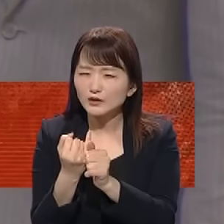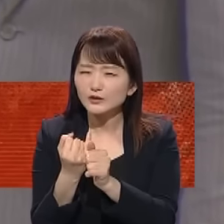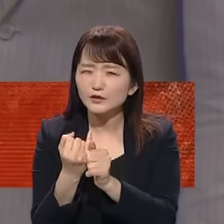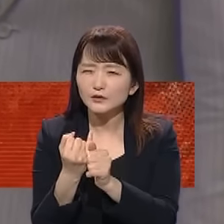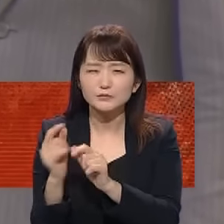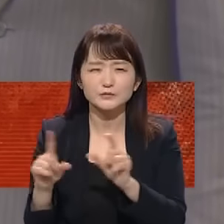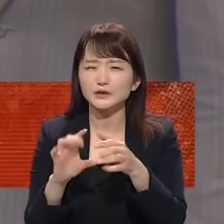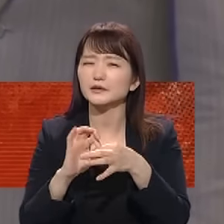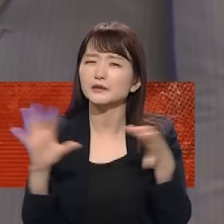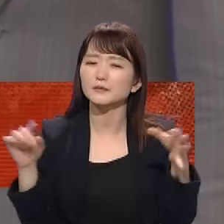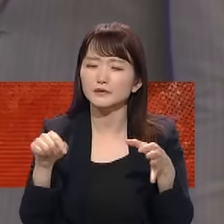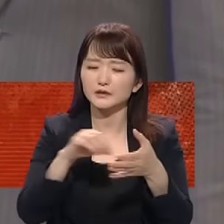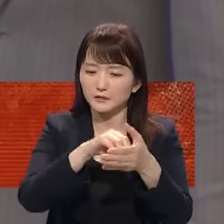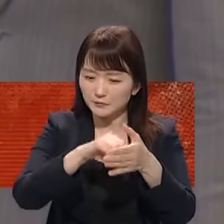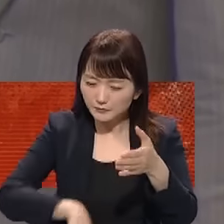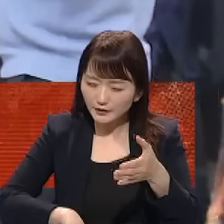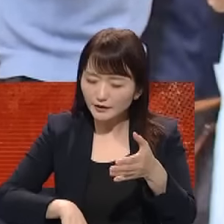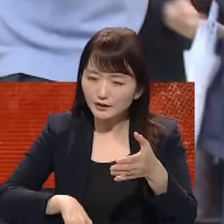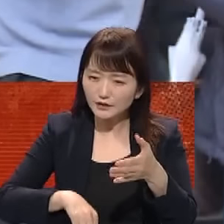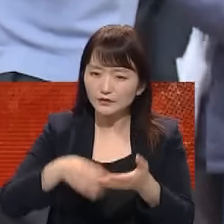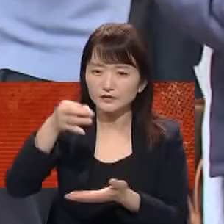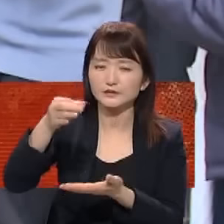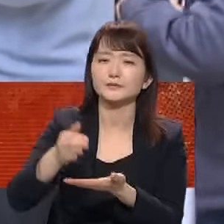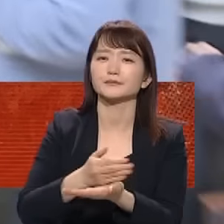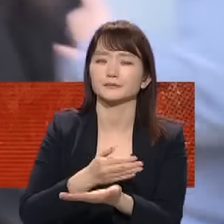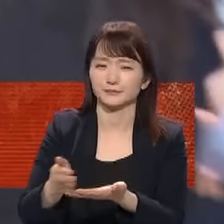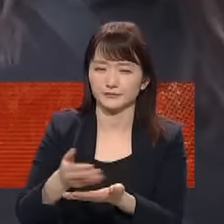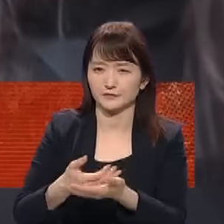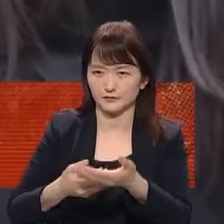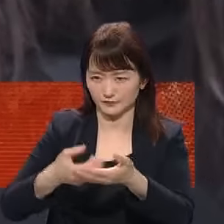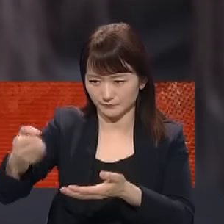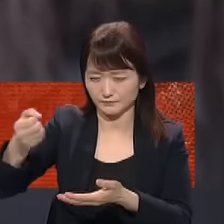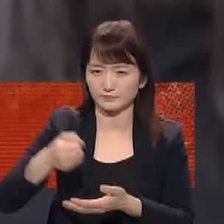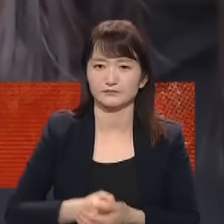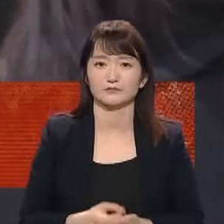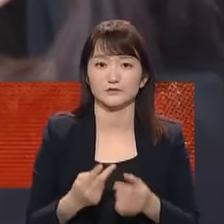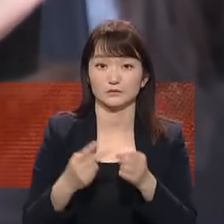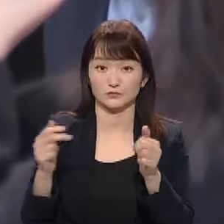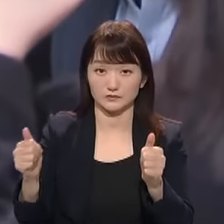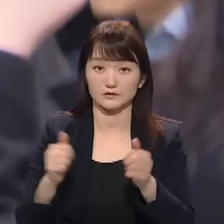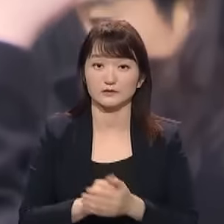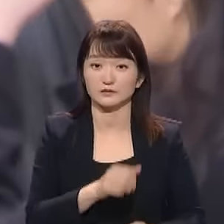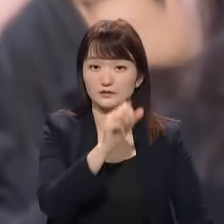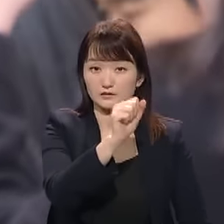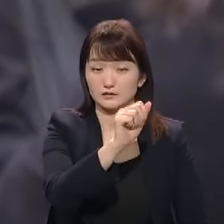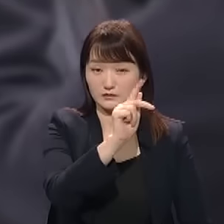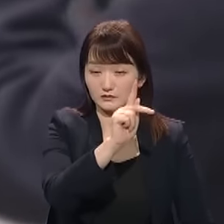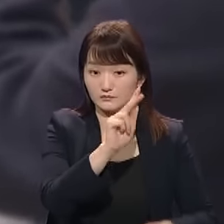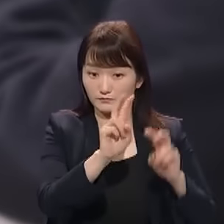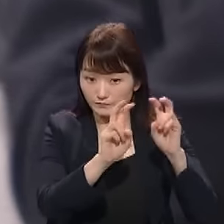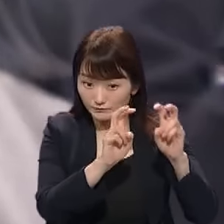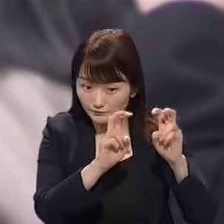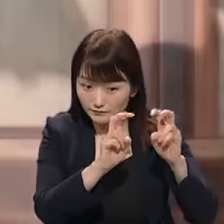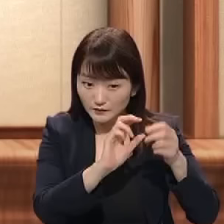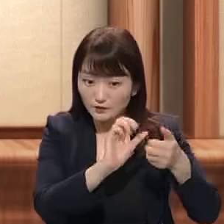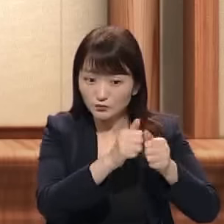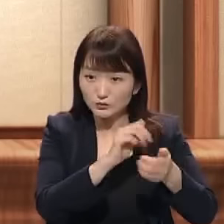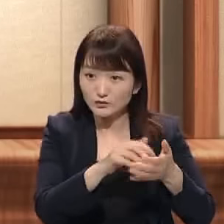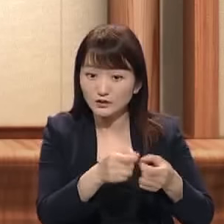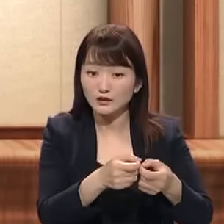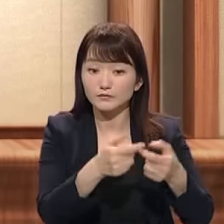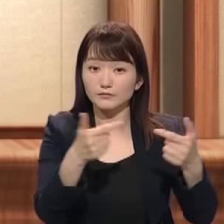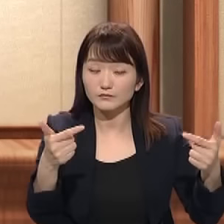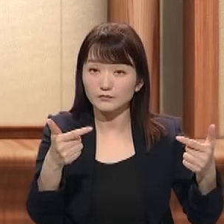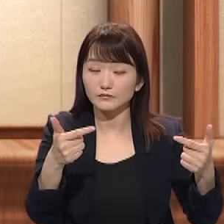뺀 나머지 재산을 나눠 가지라고 했던 겁니다. 하지만 이번 항소심 재판은 그게 아니라 SK그룹, SK 주식이 늘어나고